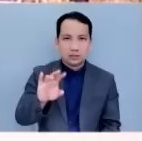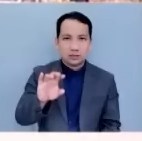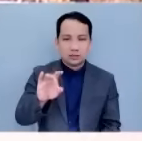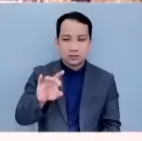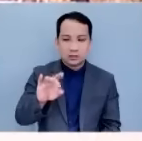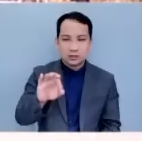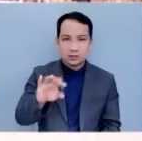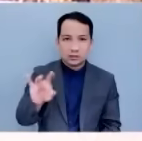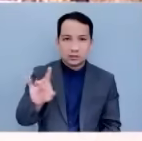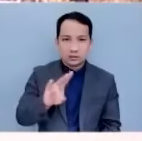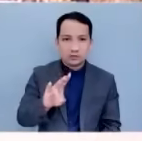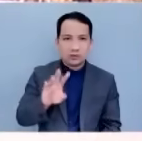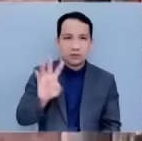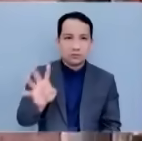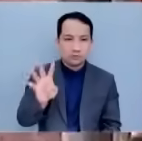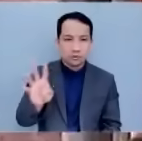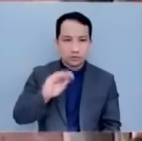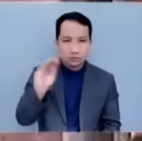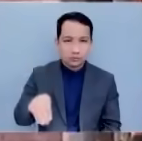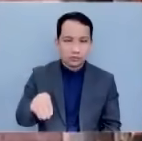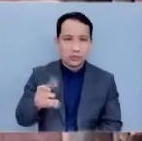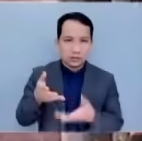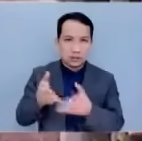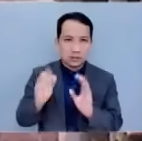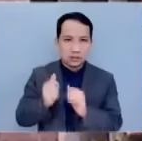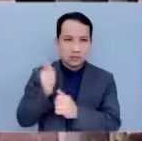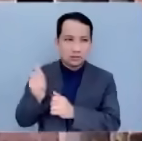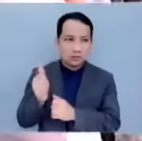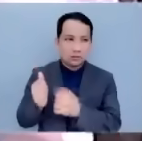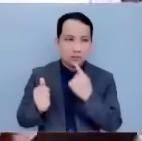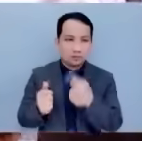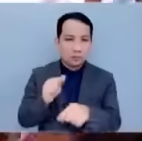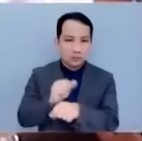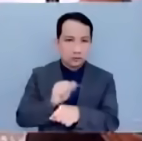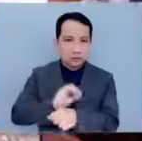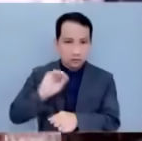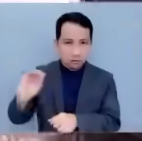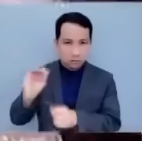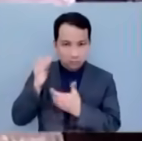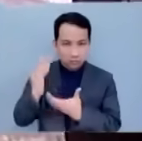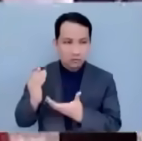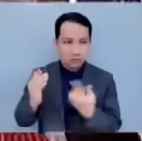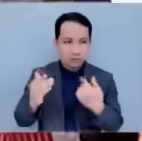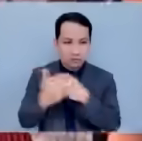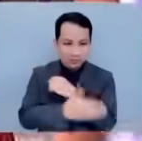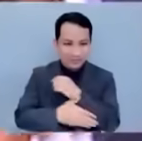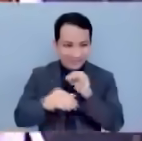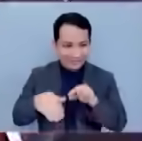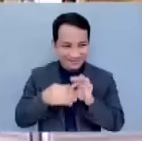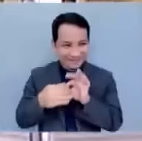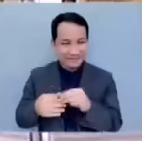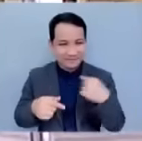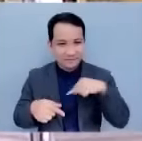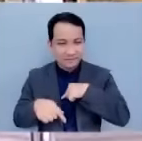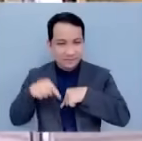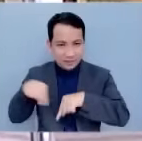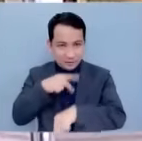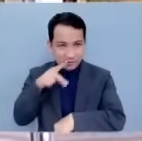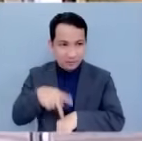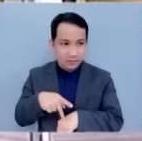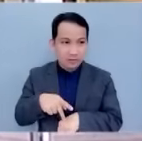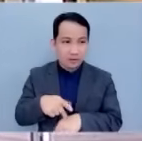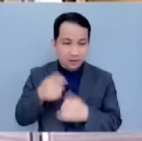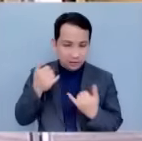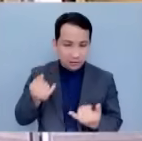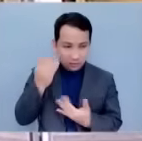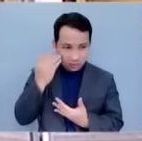hanggang 40% lang ang pinapayagang maging pagmamay-ari ng mga dayuhan sa mga paaralan sa bansa. Kaya sa panukalang